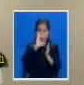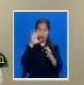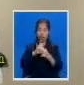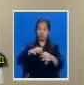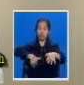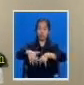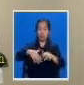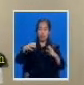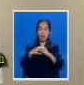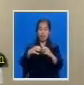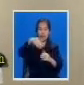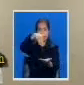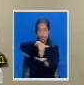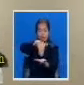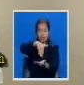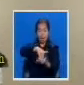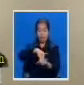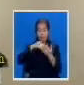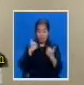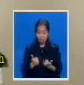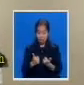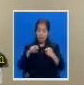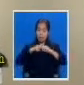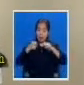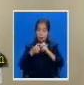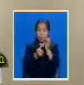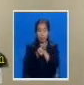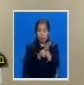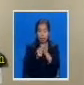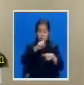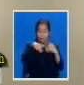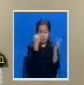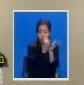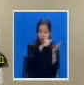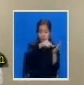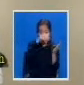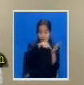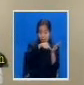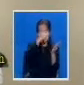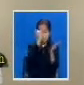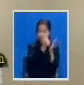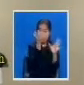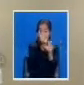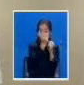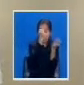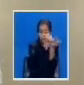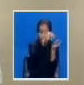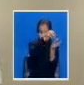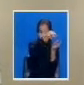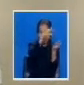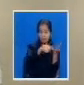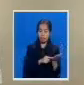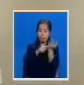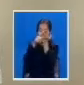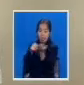าพอแก้ที่ปัญหาที่ทำกินไปแล้วเนี่ยและออกเอกสารสิทธิ์ให้กรรมสิทธิ์ไปในลักษณะให้กับบุคคลหรือเอกชนไปแล้ว